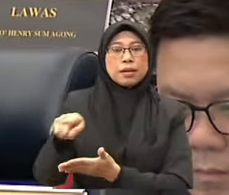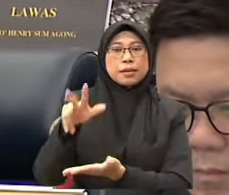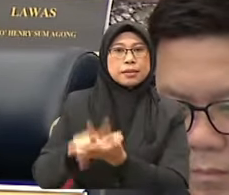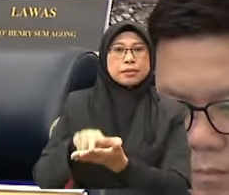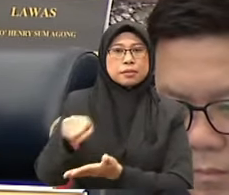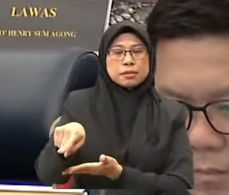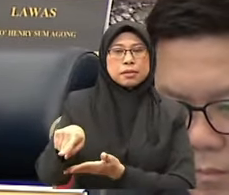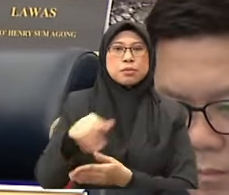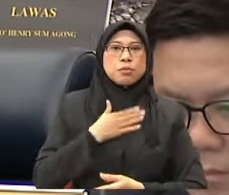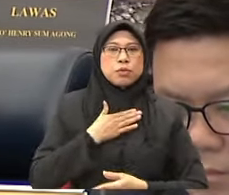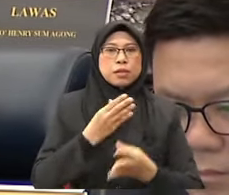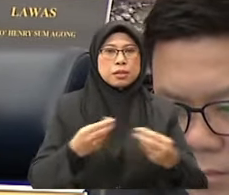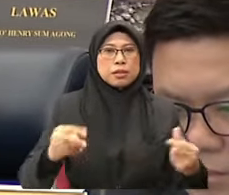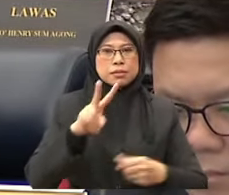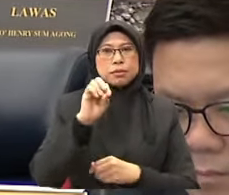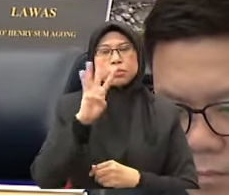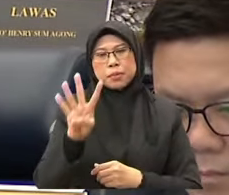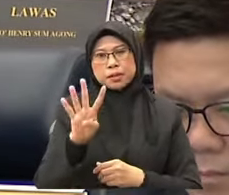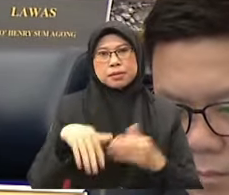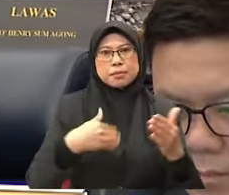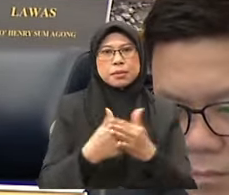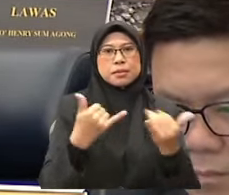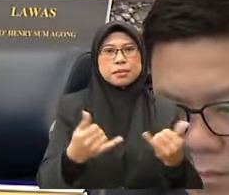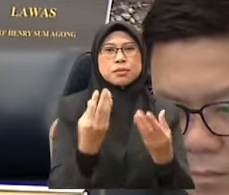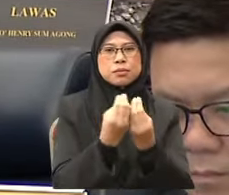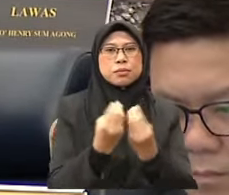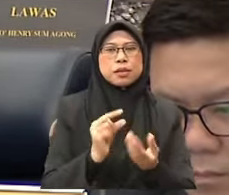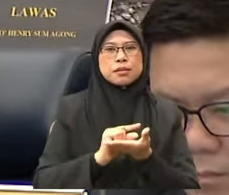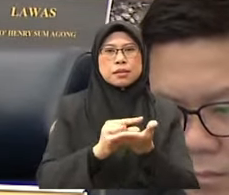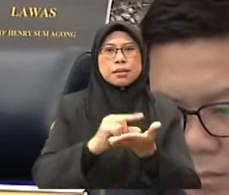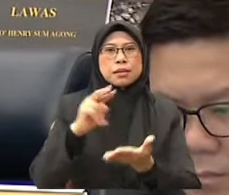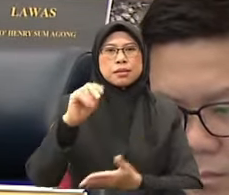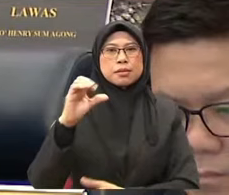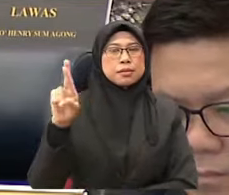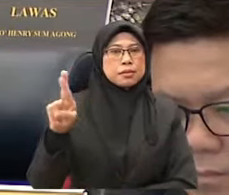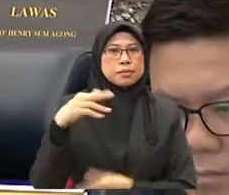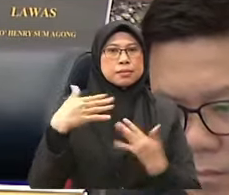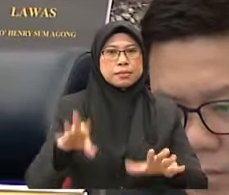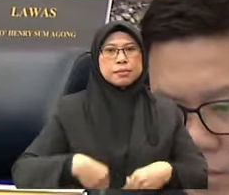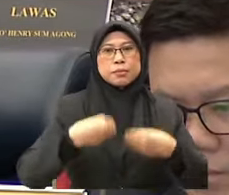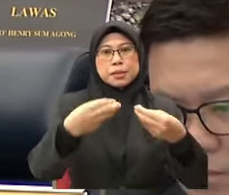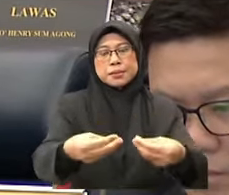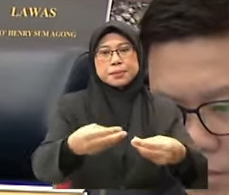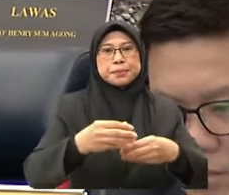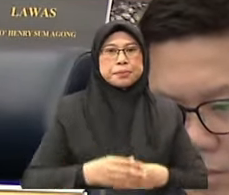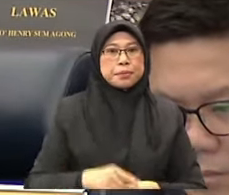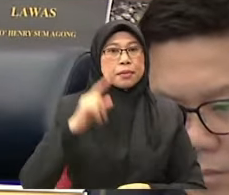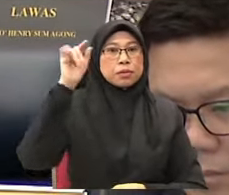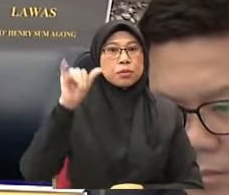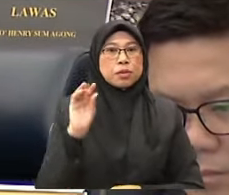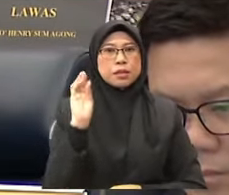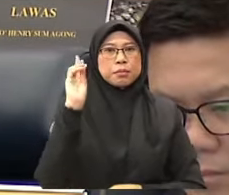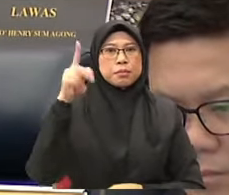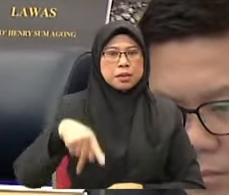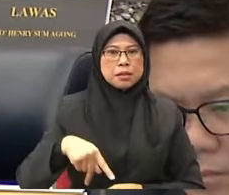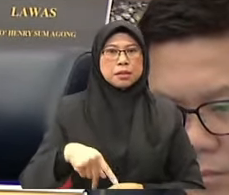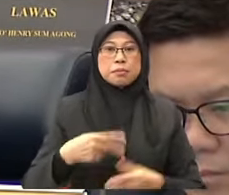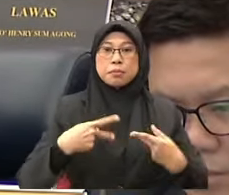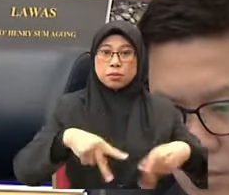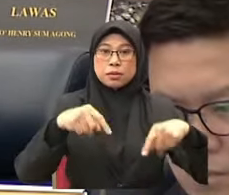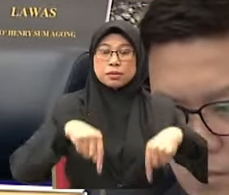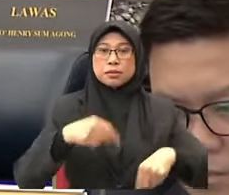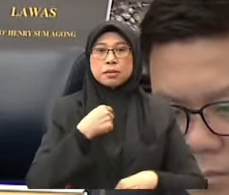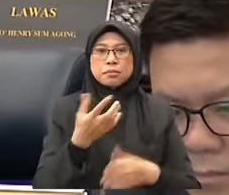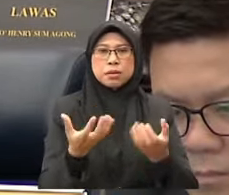tahun 2024? Dan setakat ini, berapakah jumlah grant NCR yang telah dikeluarkan? Tuan Yang Dipertua, di kesempatan ini